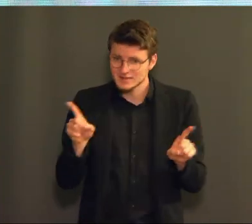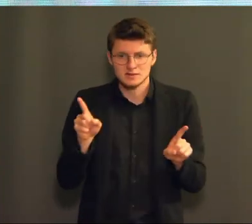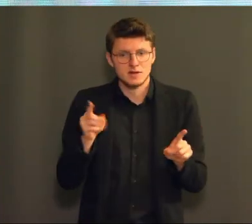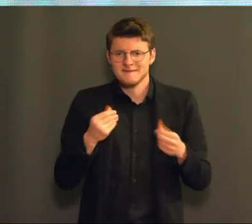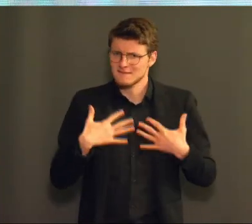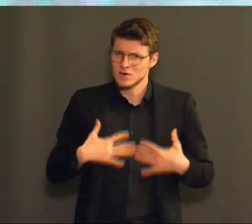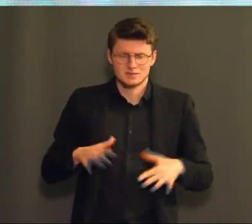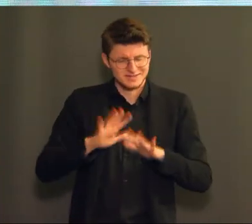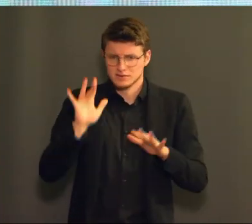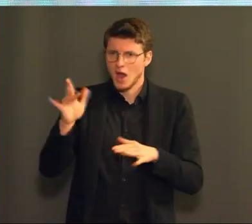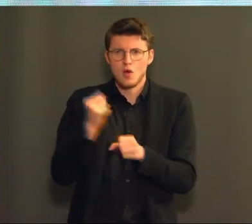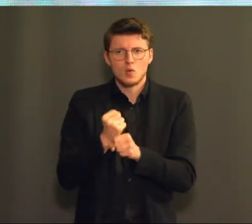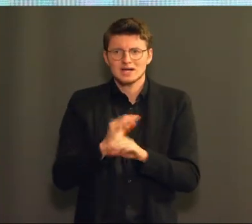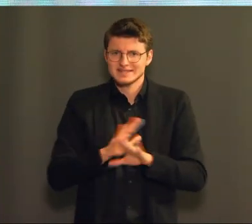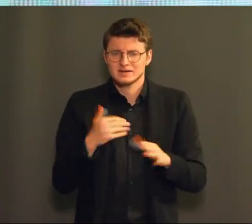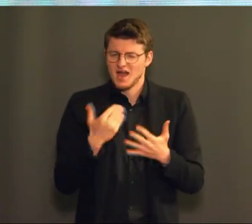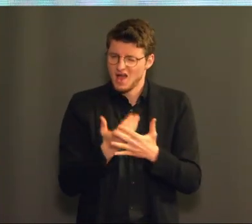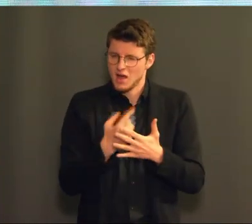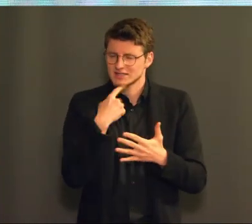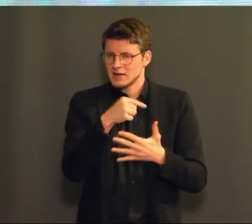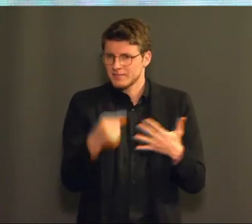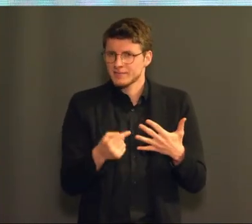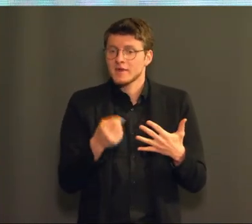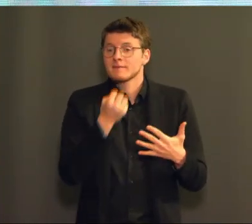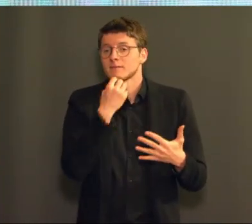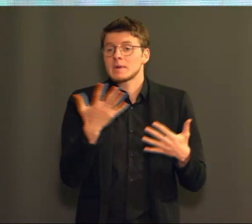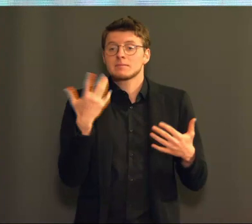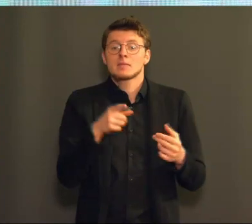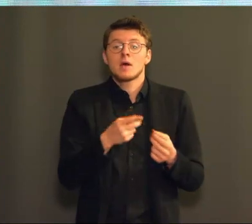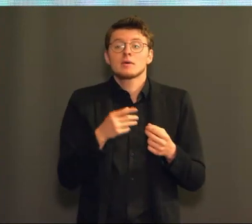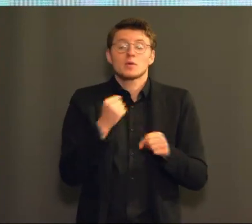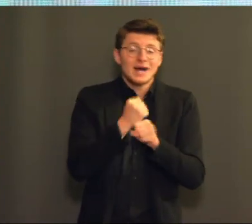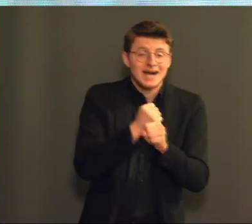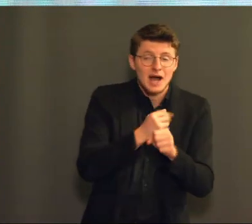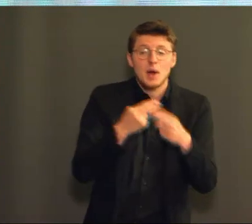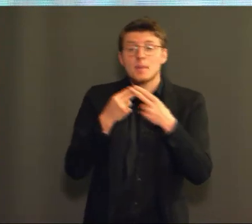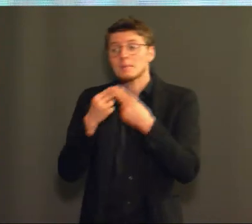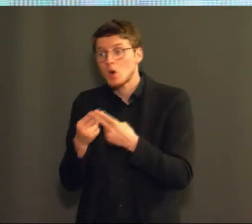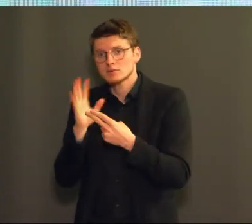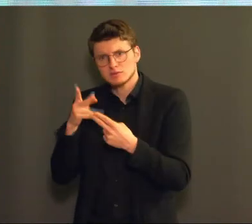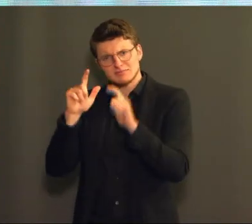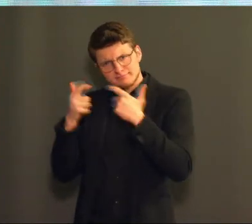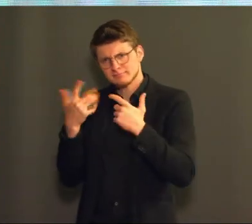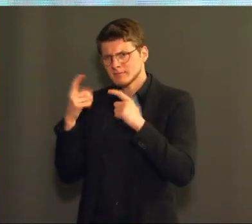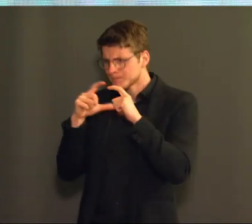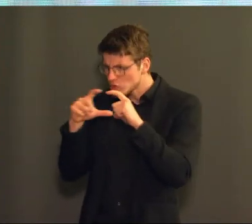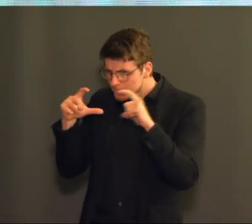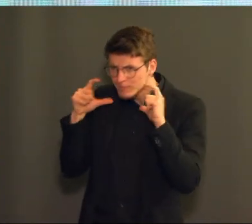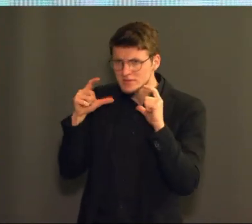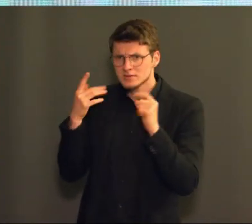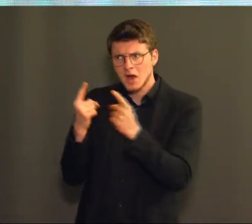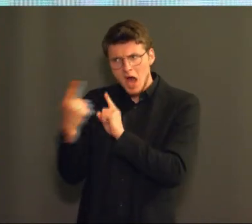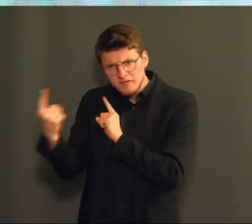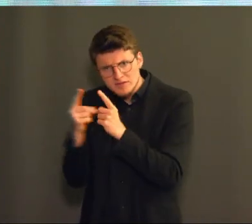ook extra waakzaam tijdens pauzes. Draag je masker, blijf op veilige